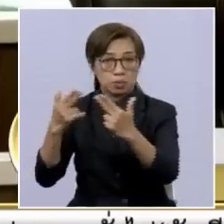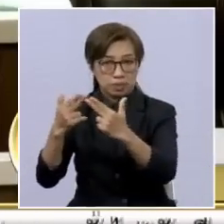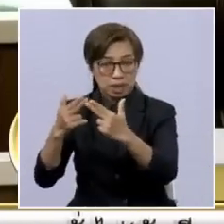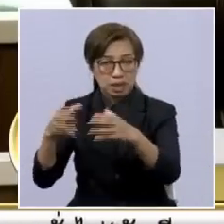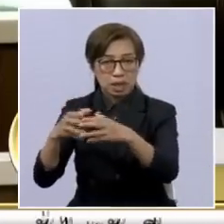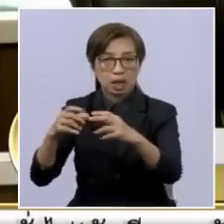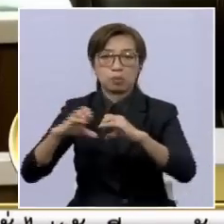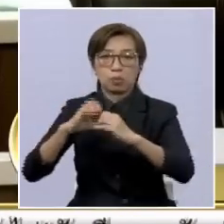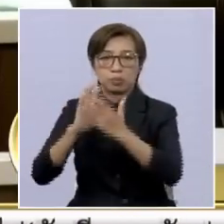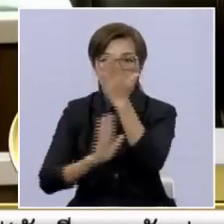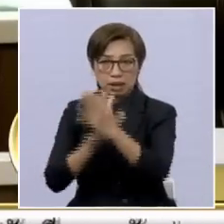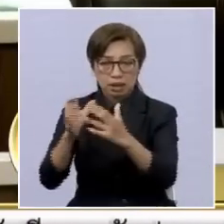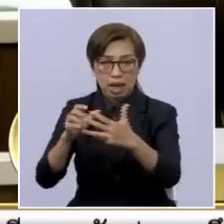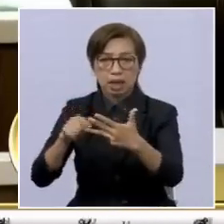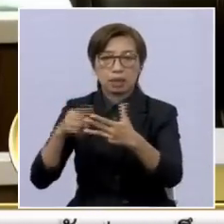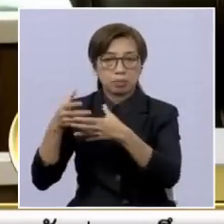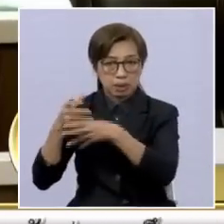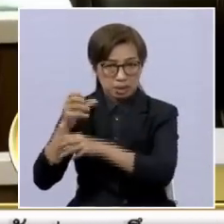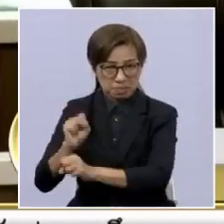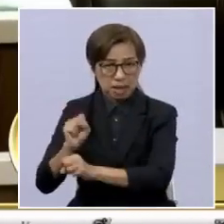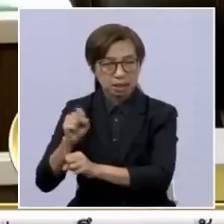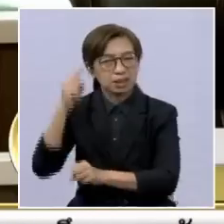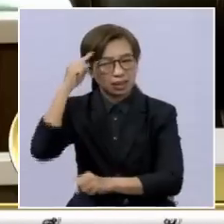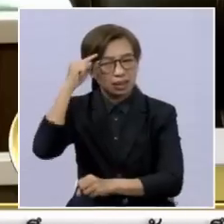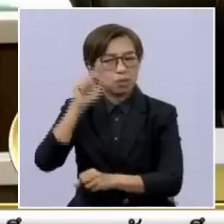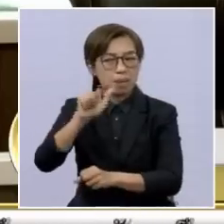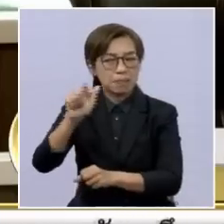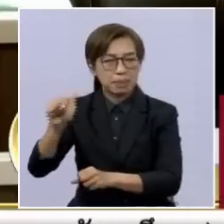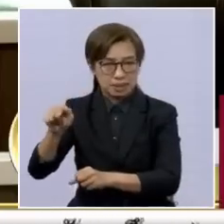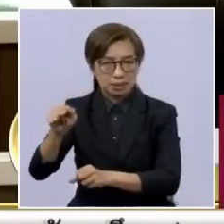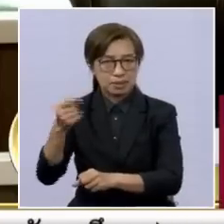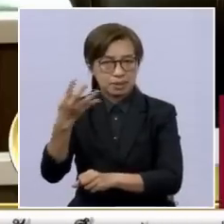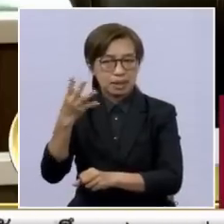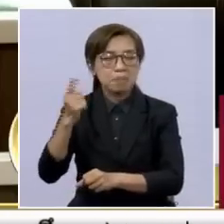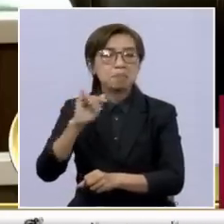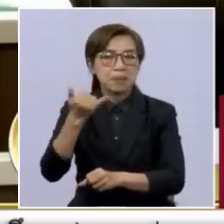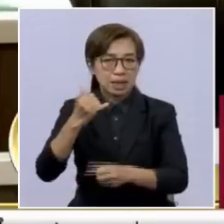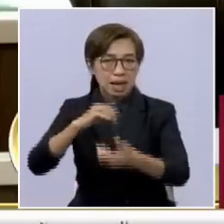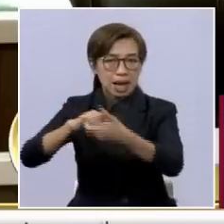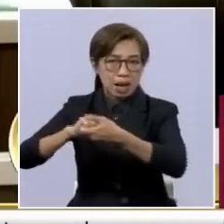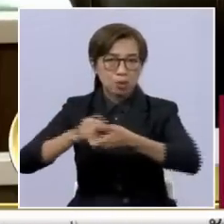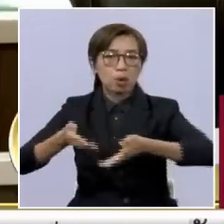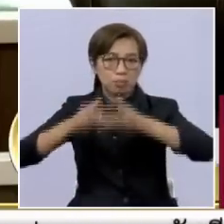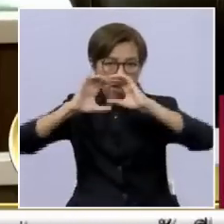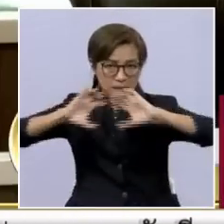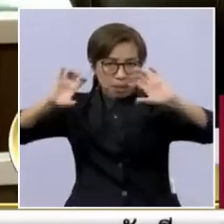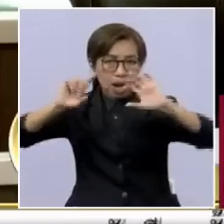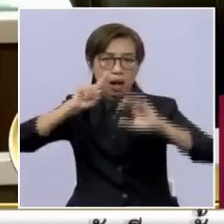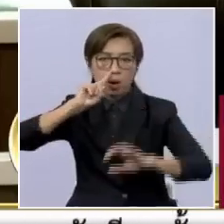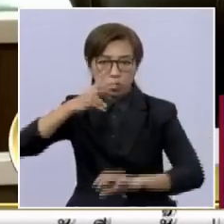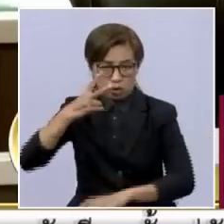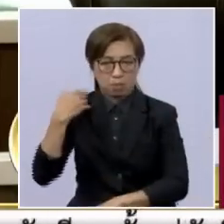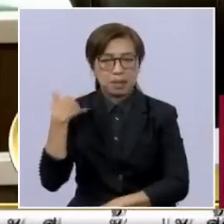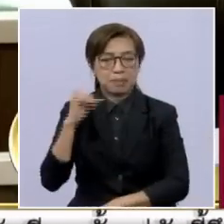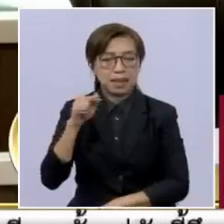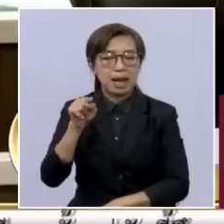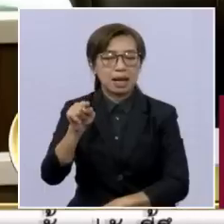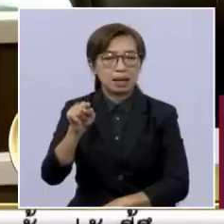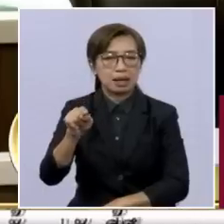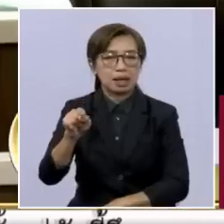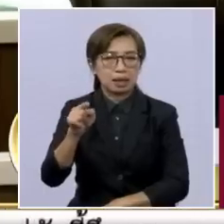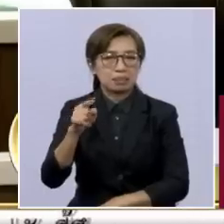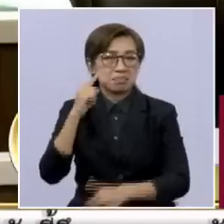พรรคภูมิใจไทยพรรคประชาธิปัตย์พรรคหลักๆจะมาจับมือจัดตั้งรัฐบาลเป็นรอบที่2ค่ะซึ่งคุณสมชายเนี่ยให้น้ำหนัก